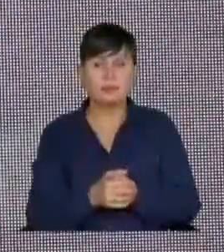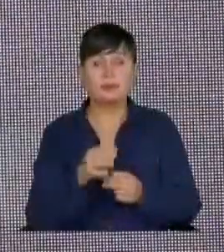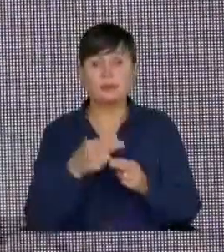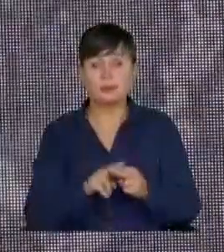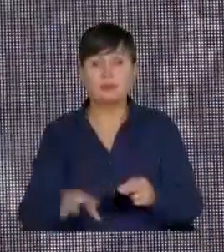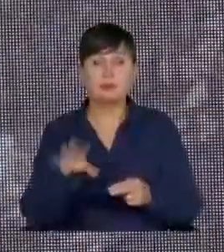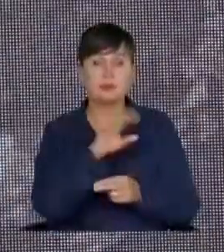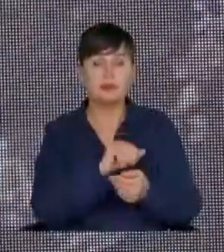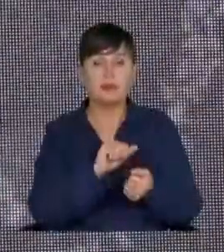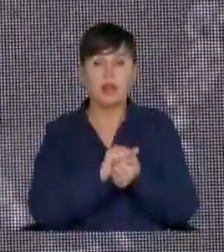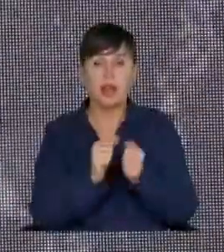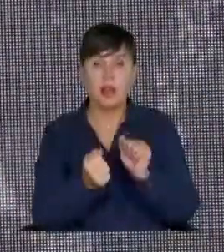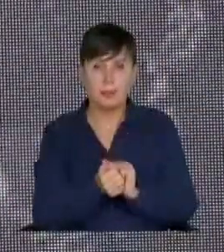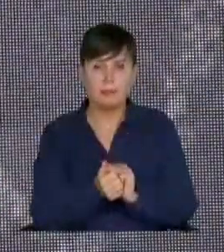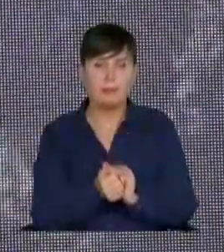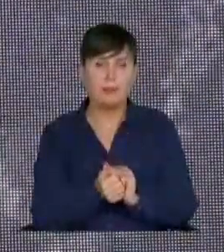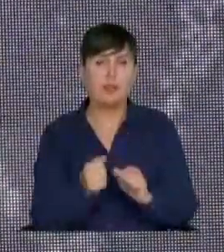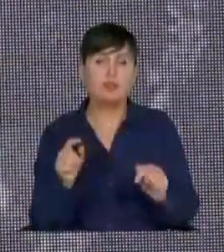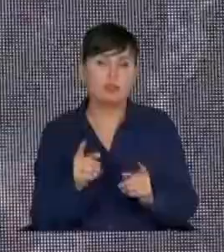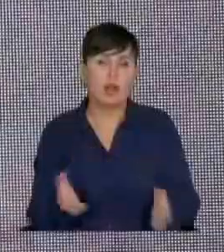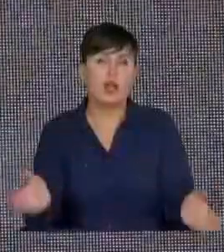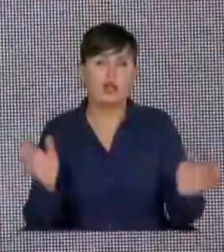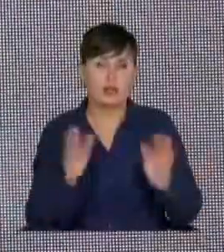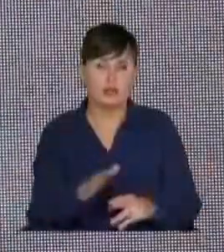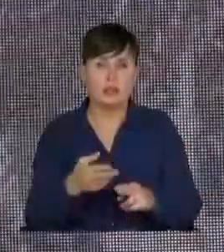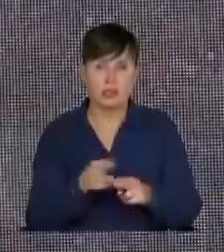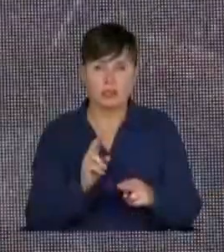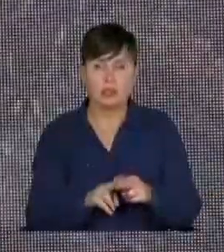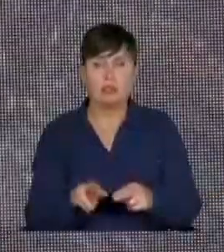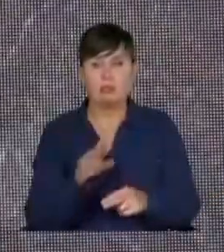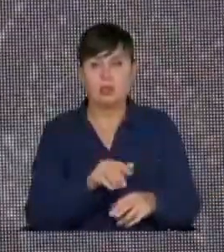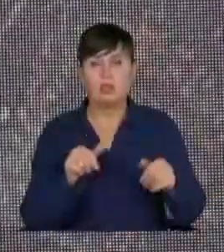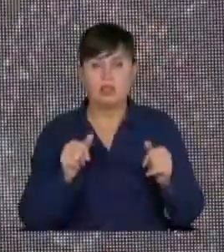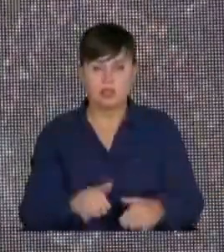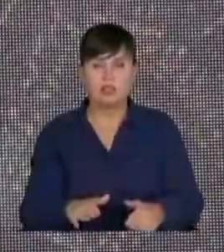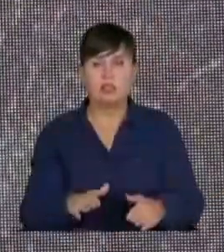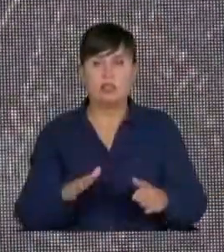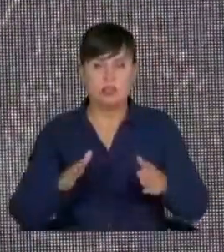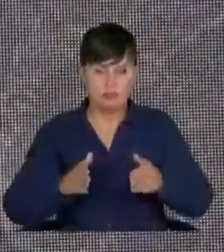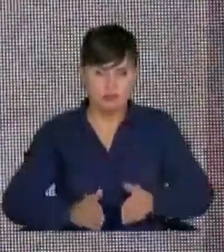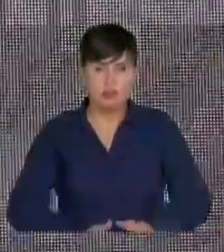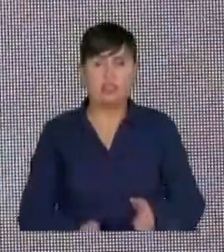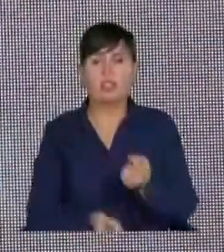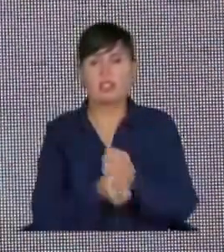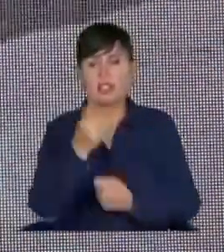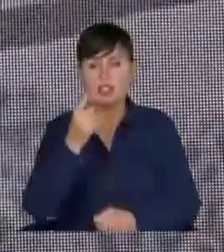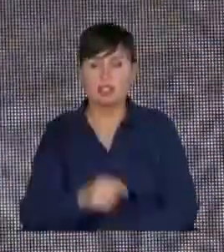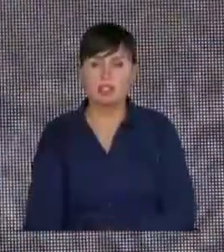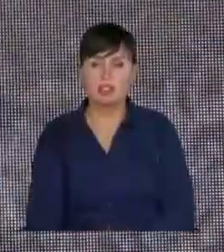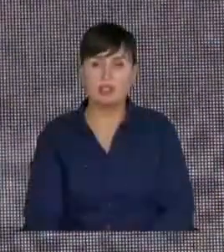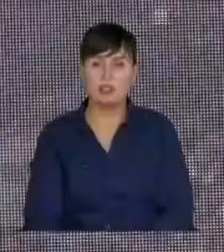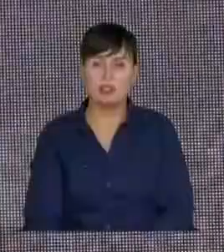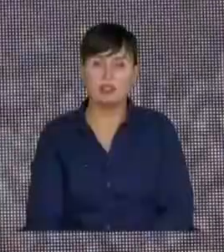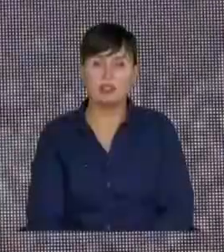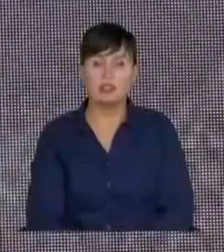Вот эти камни, они то, что осталось от этого святилища, и мы решили возродить. И сейчас вы